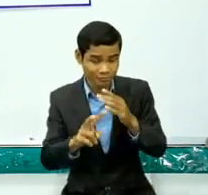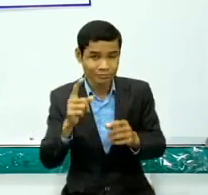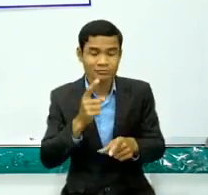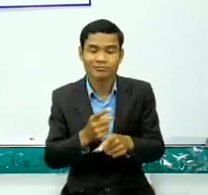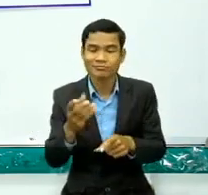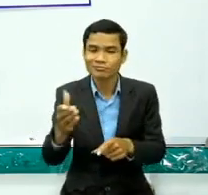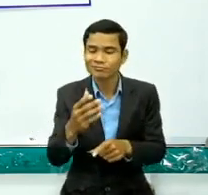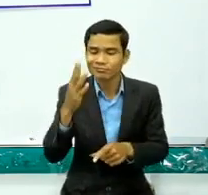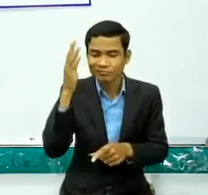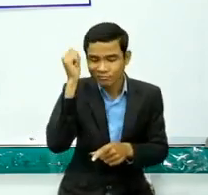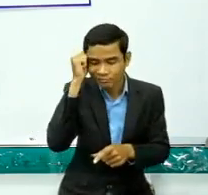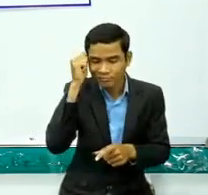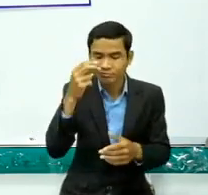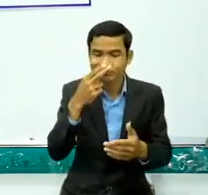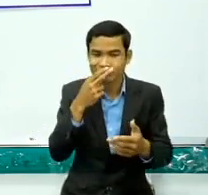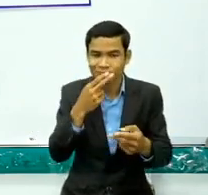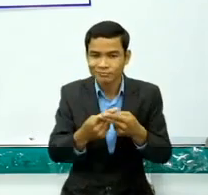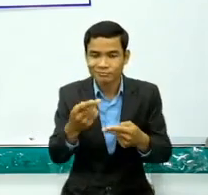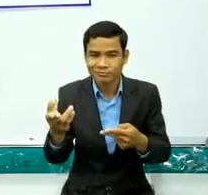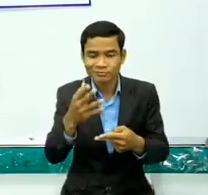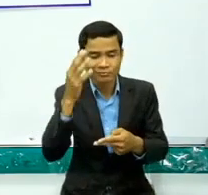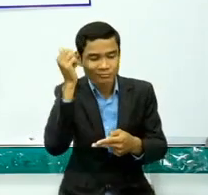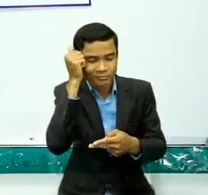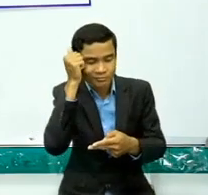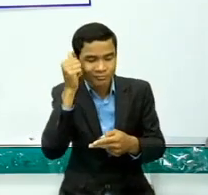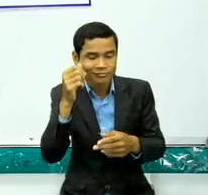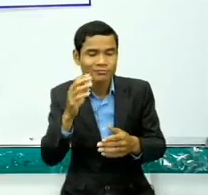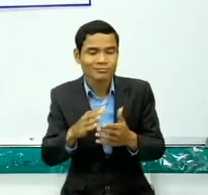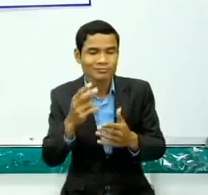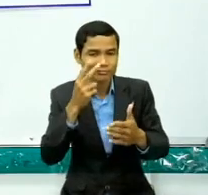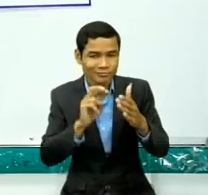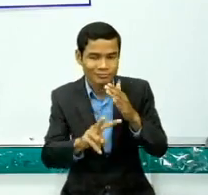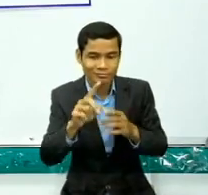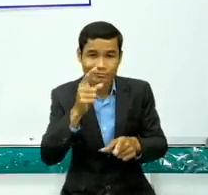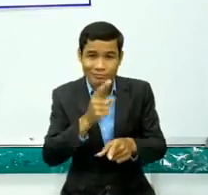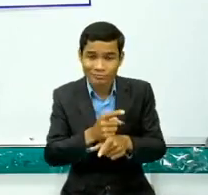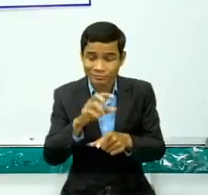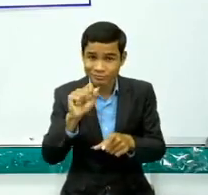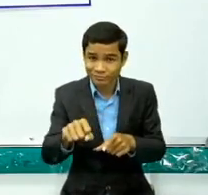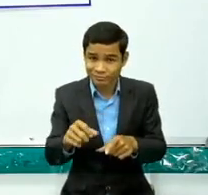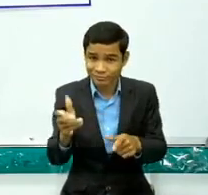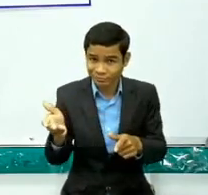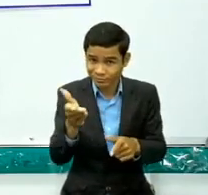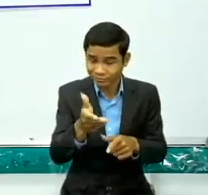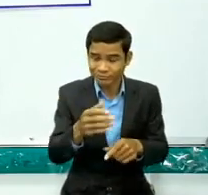អញ្ចឹងកូនចាំចម្លើយឲ្យកូនទូទាយឯកូនតាកូនទូទាយអមាញ់មាញ់ត្រឹមត្រូវដែរឬទេ